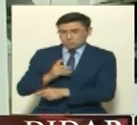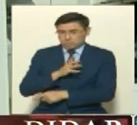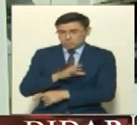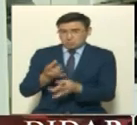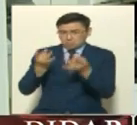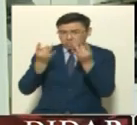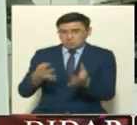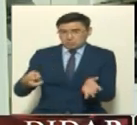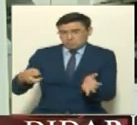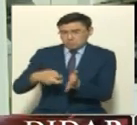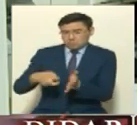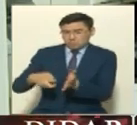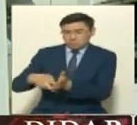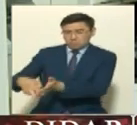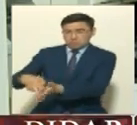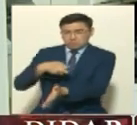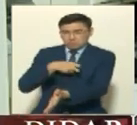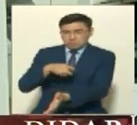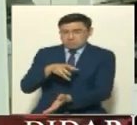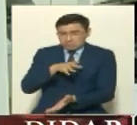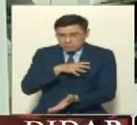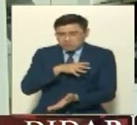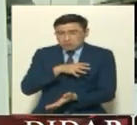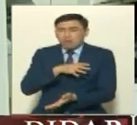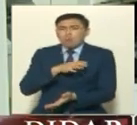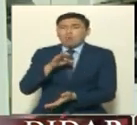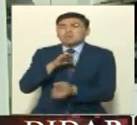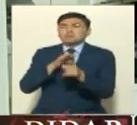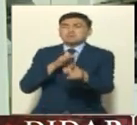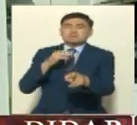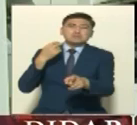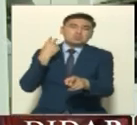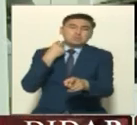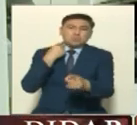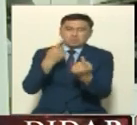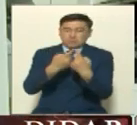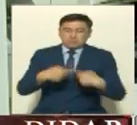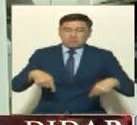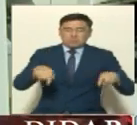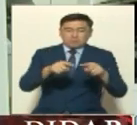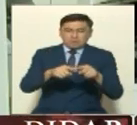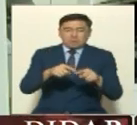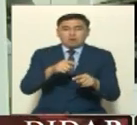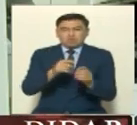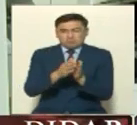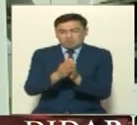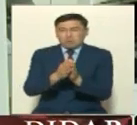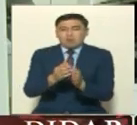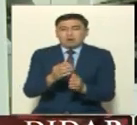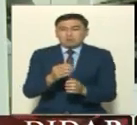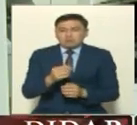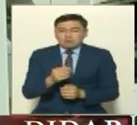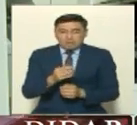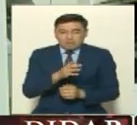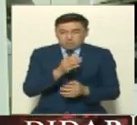письмо, скажем так, в компанию должника моего супруга, где он просит деньги перечислять не